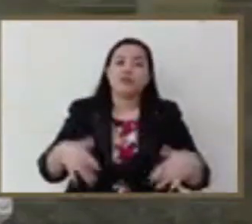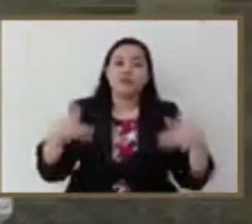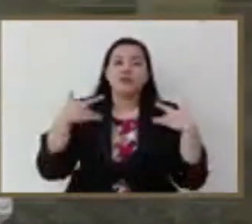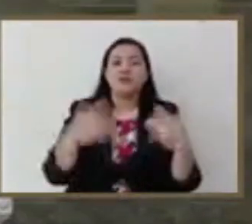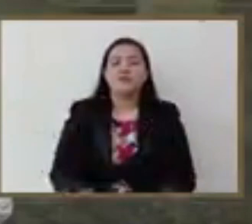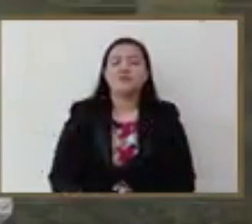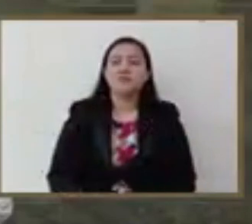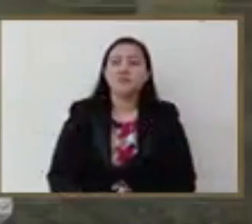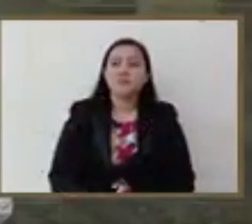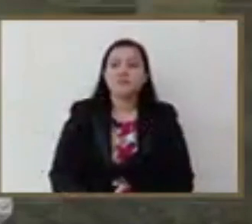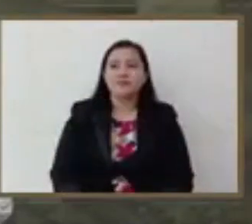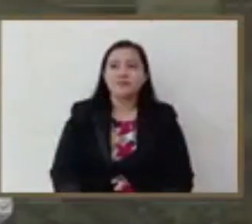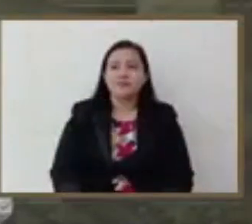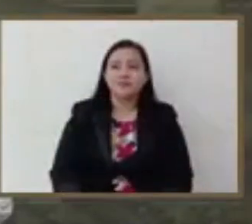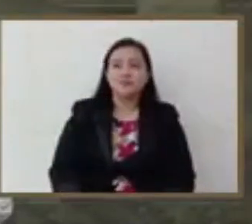Oh yeah.